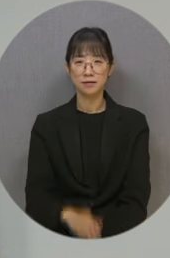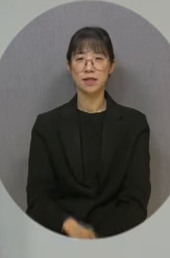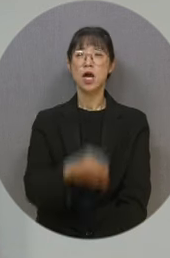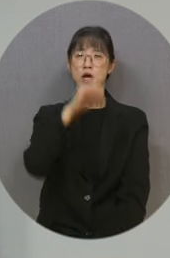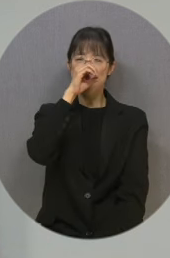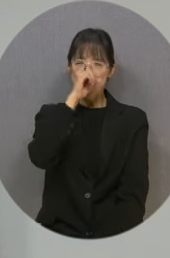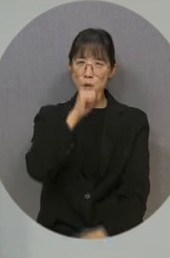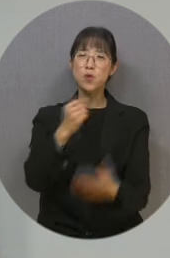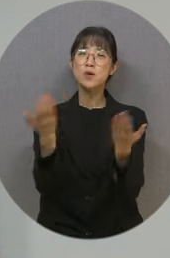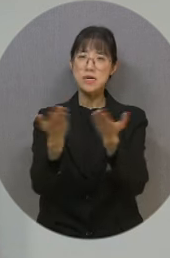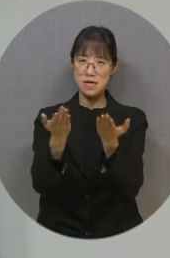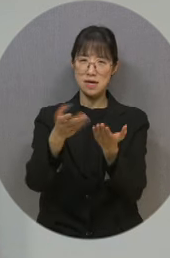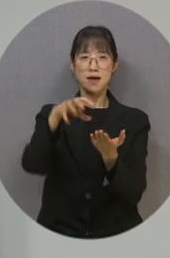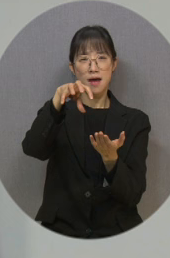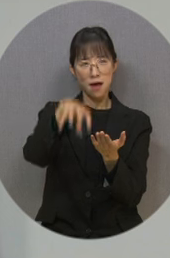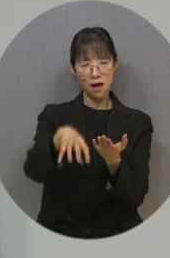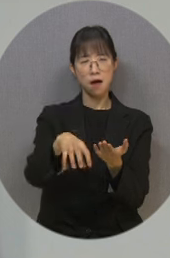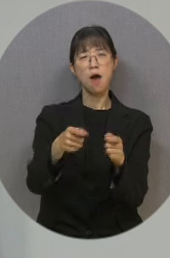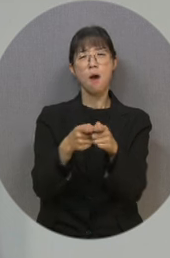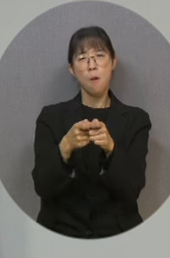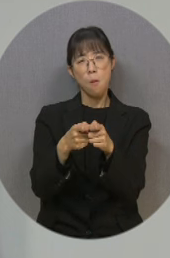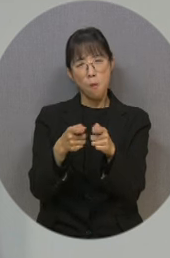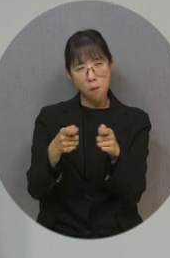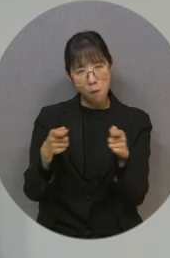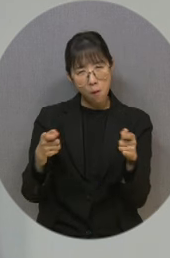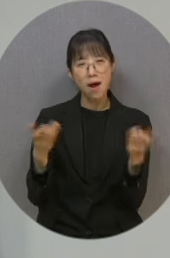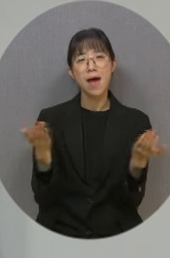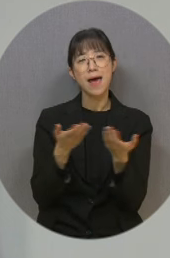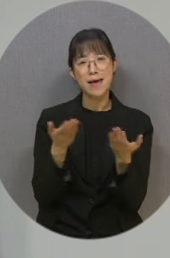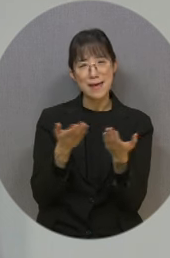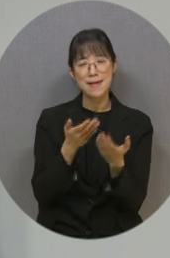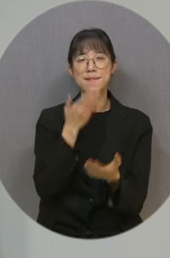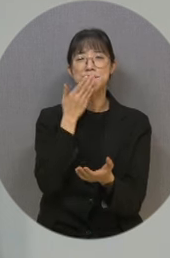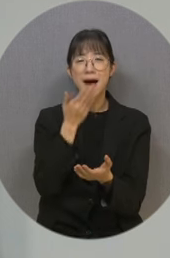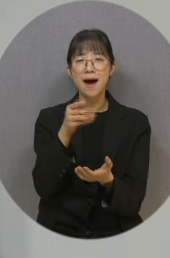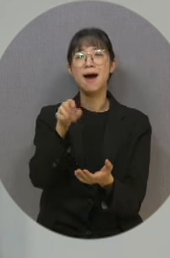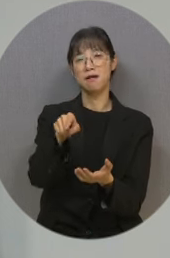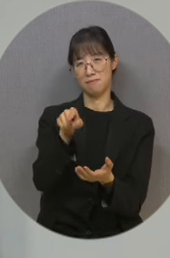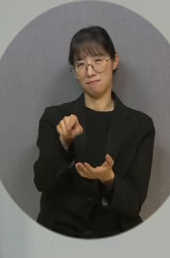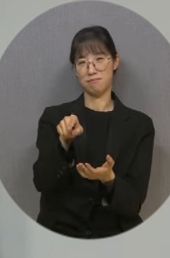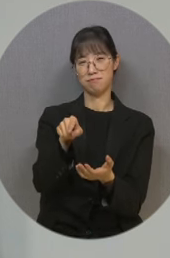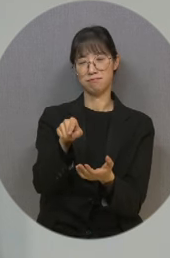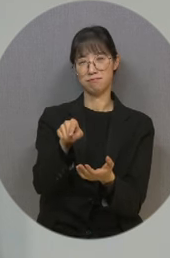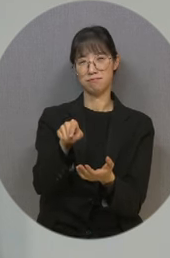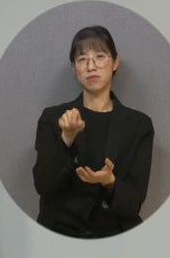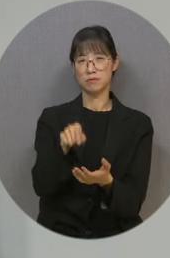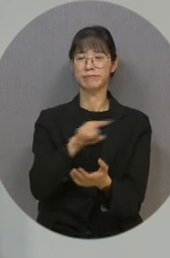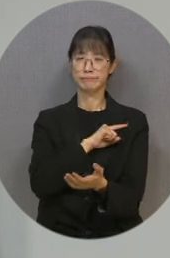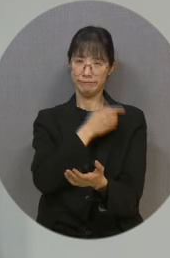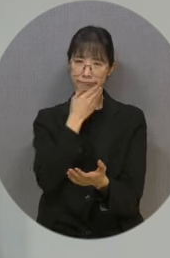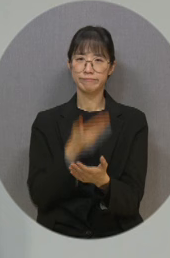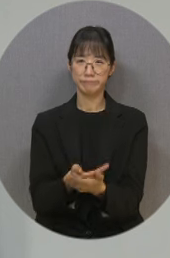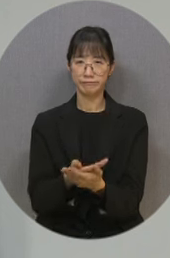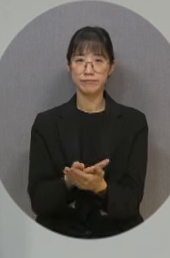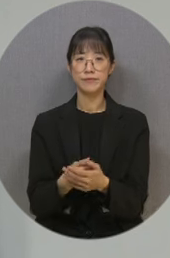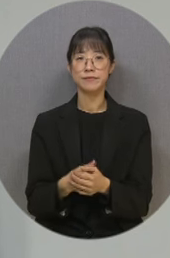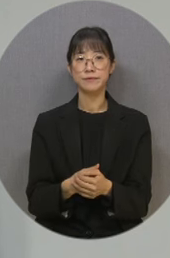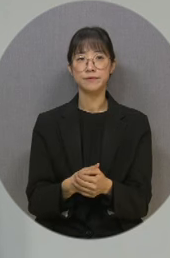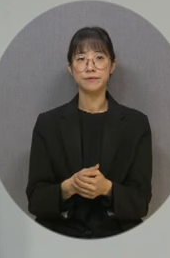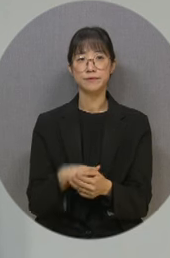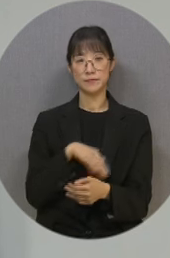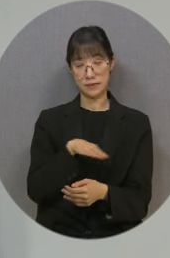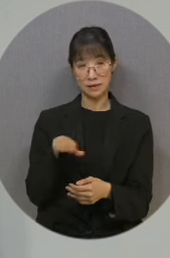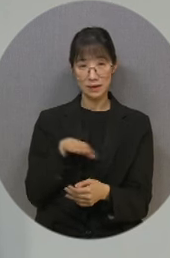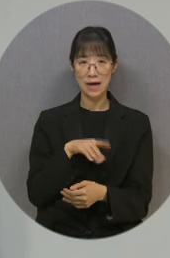좋은 일자리에서 오랫동안 일할 수 있는 장기 근속할 수 있는 일자리입니다 핵심은 그겁니다 그래서 저희가